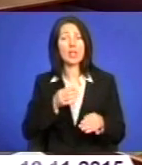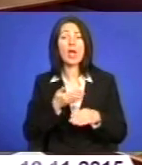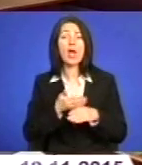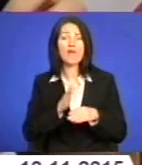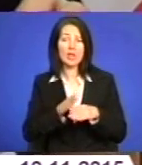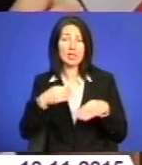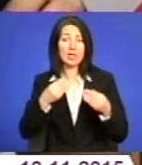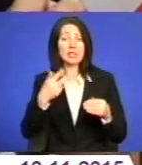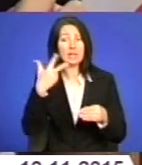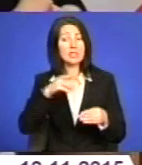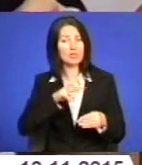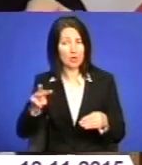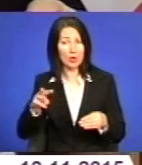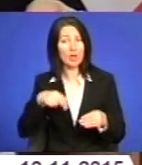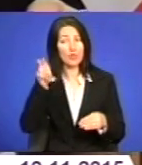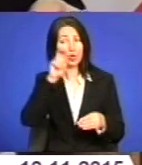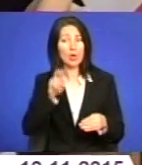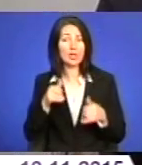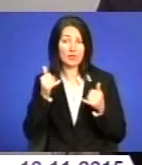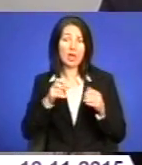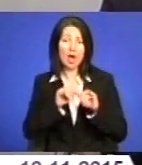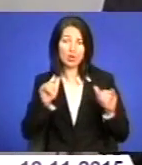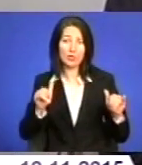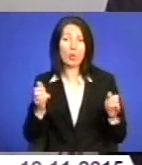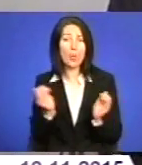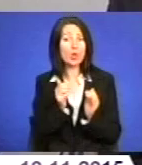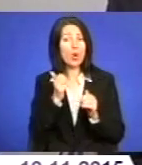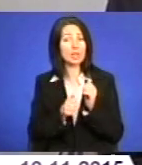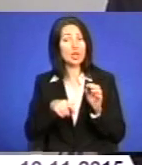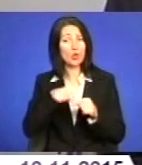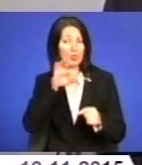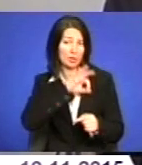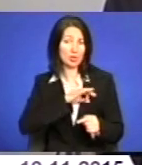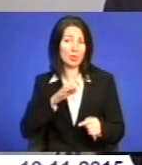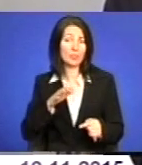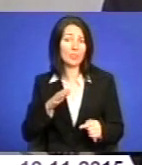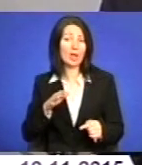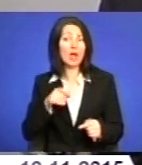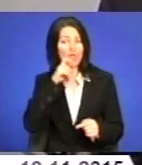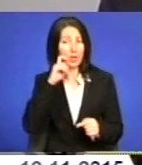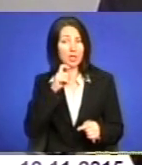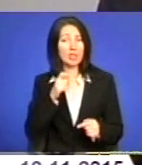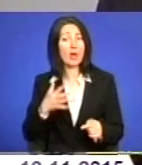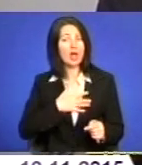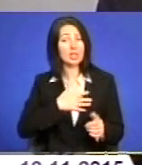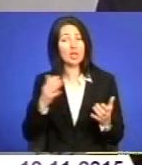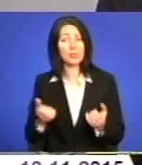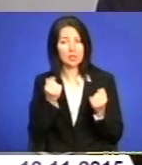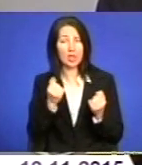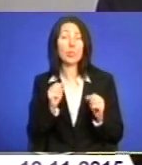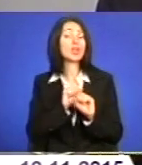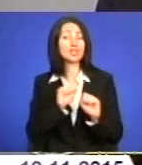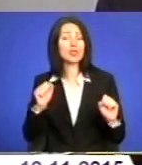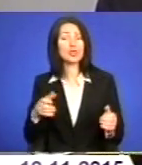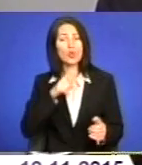і середнього бізнесу в Україні. Канада підтримує рішуче Україну, це підтвердив наш новий